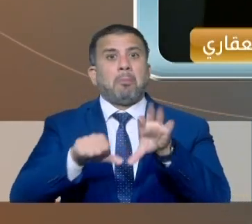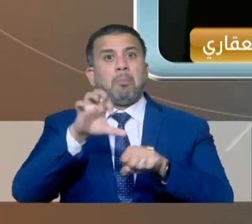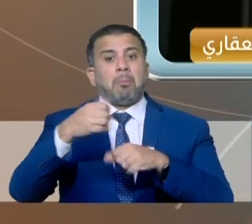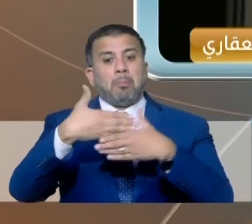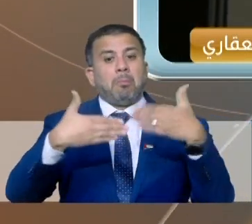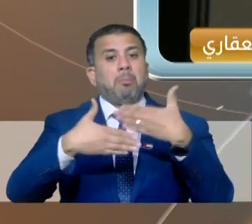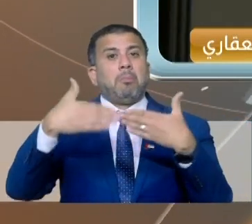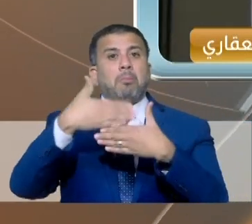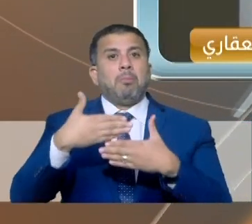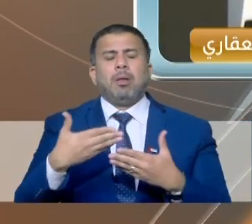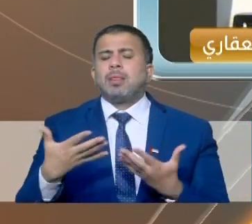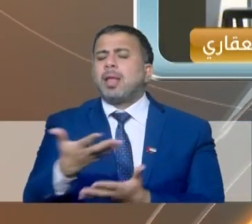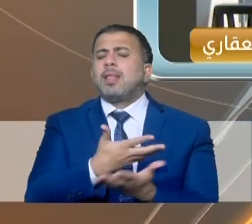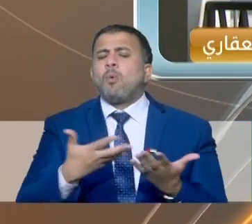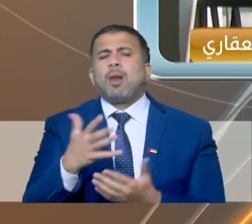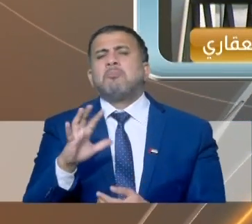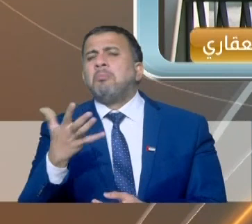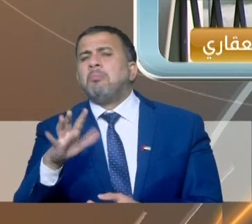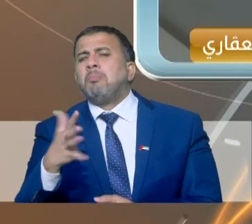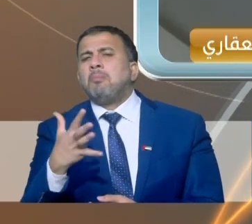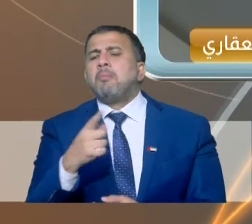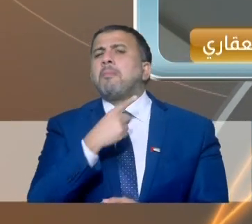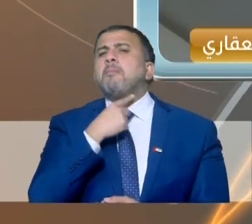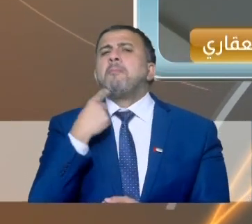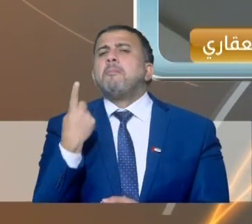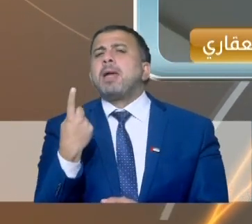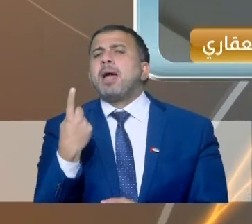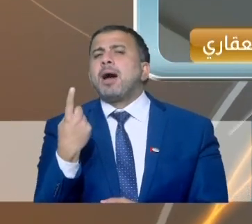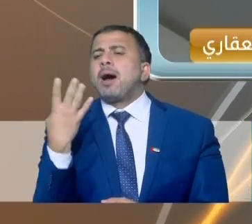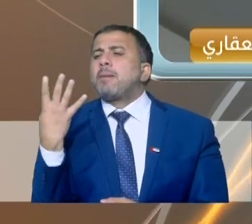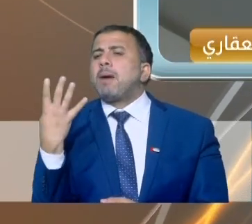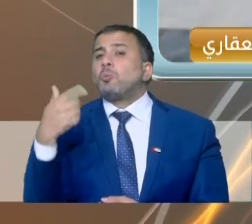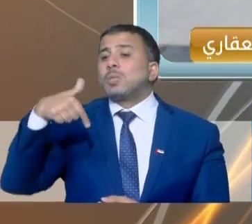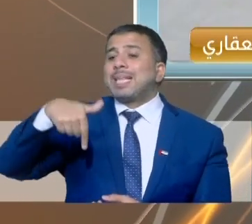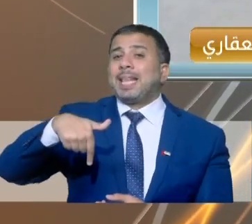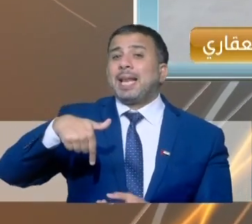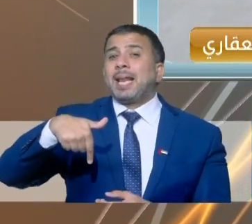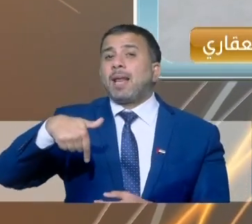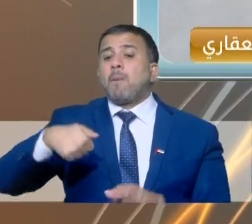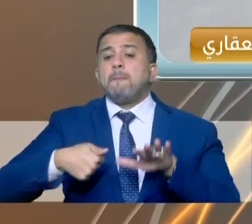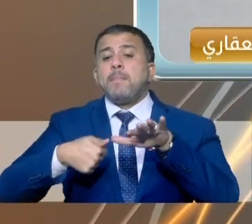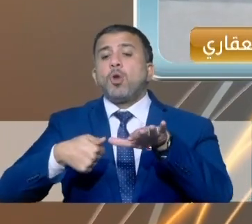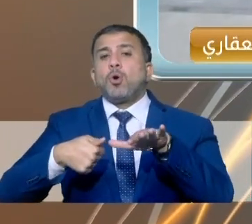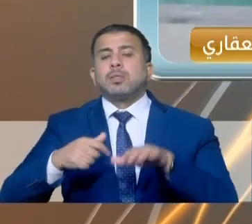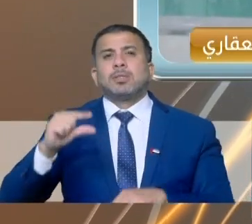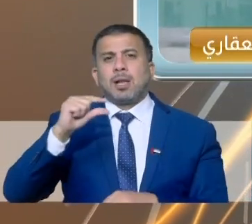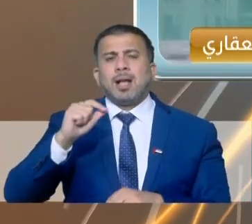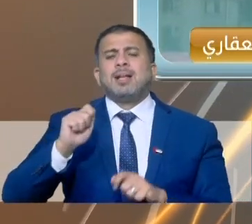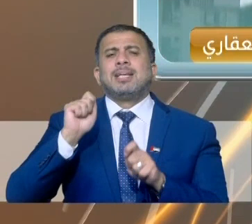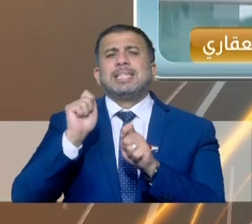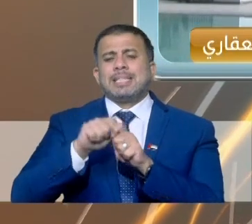تداول وصلت إلى حوالي 164 مليون درهم، تلتها الصجعة الصناعية